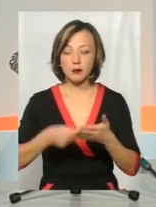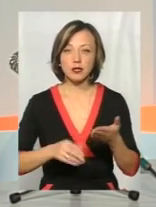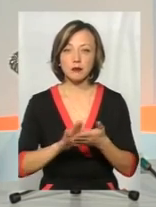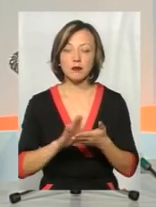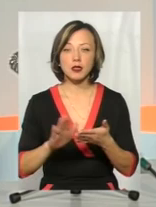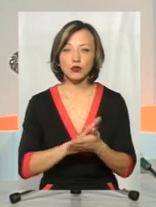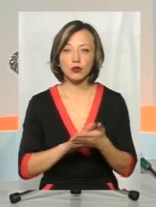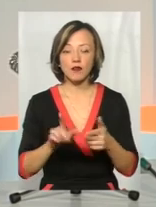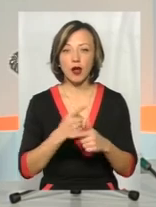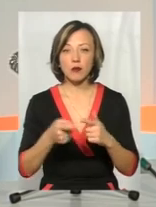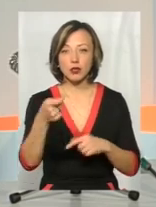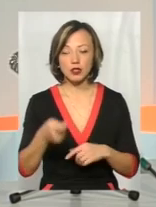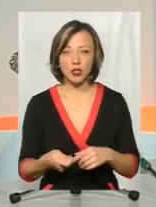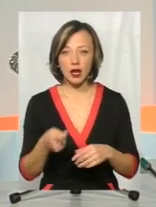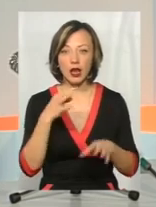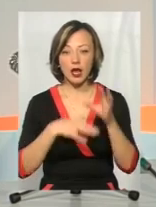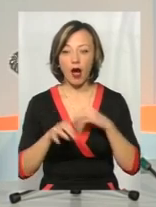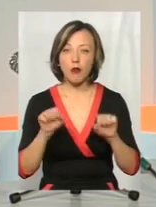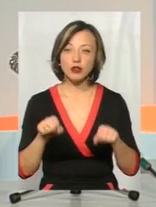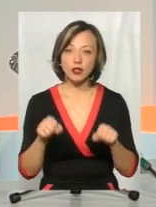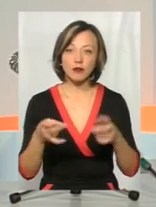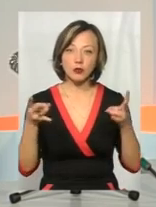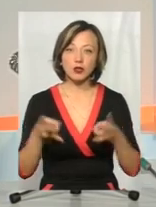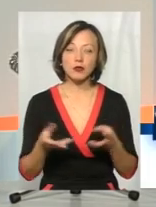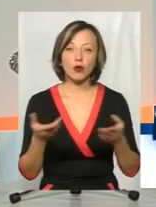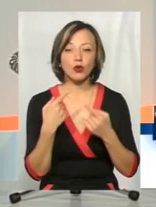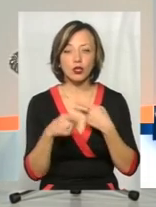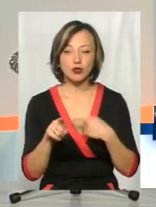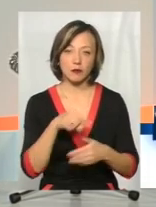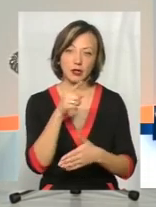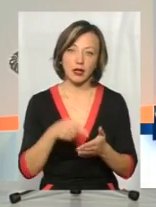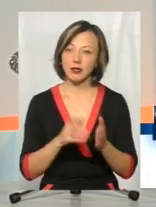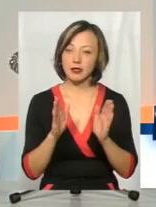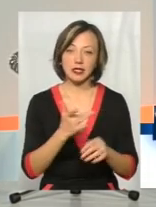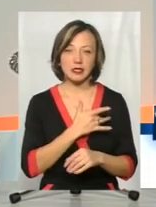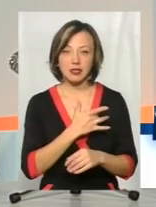безкоштовно або зі знижкою ліки. А можливо, вам потрібно буде з якогось іншого питання, не тільки